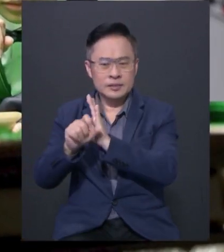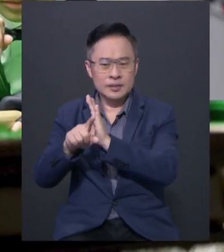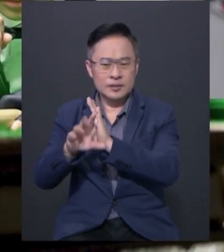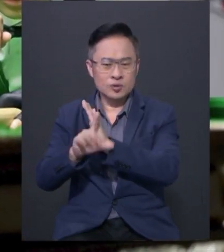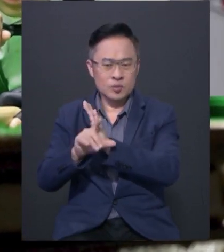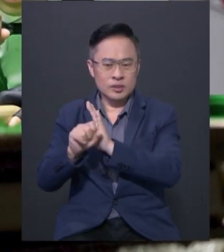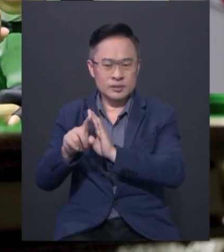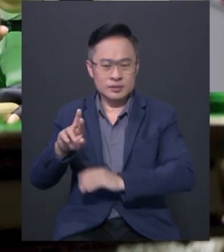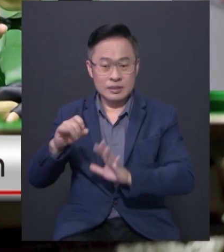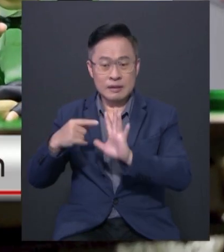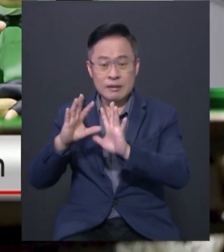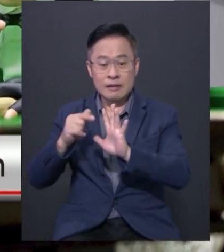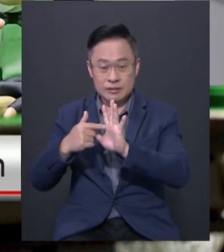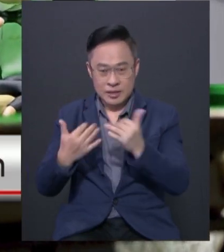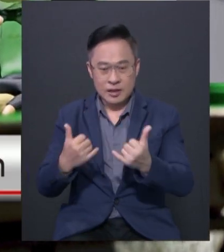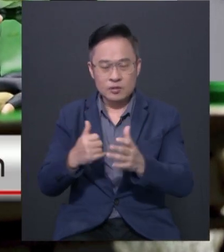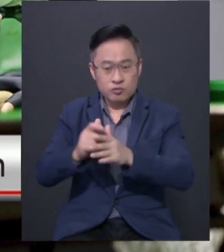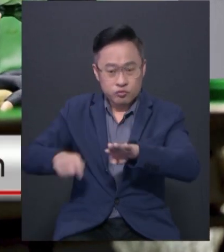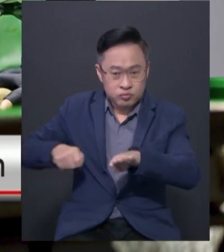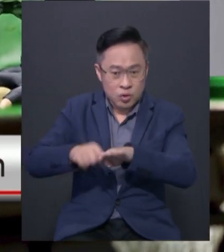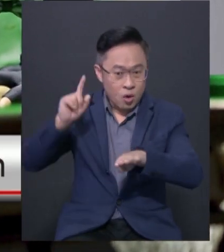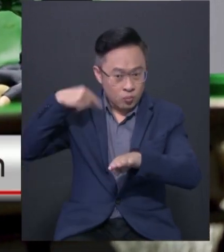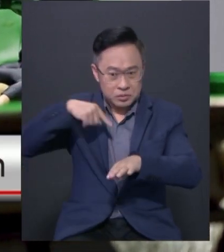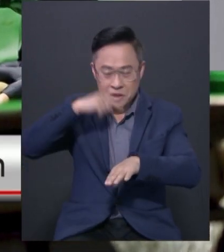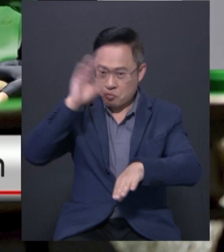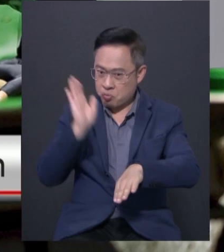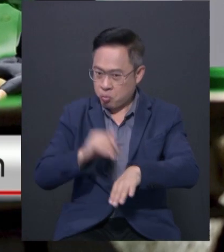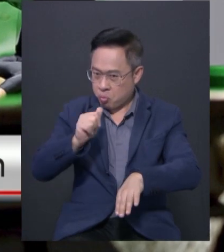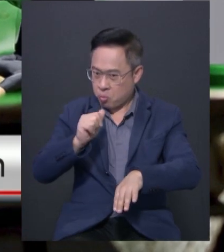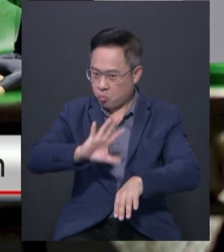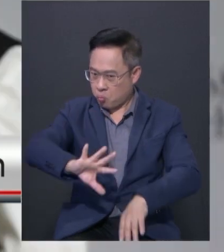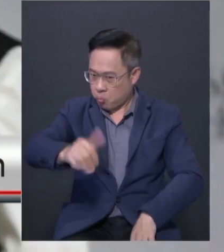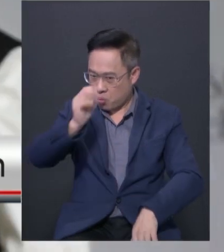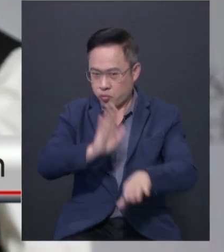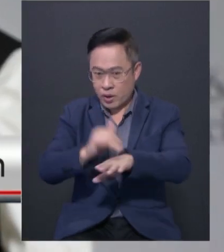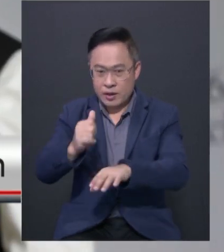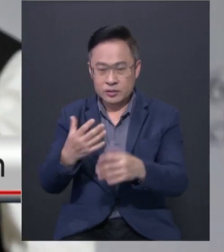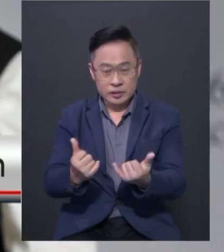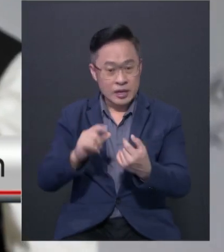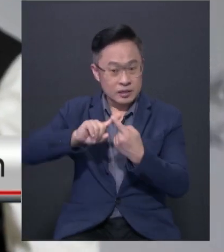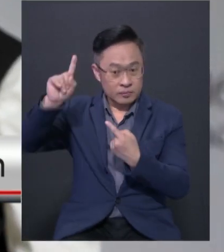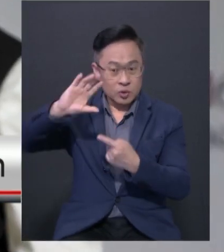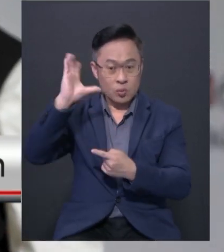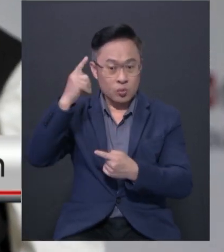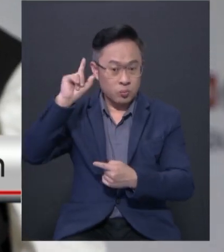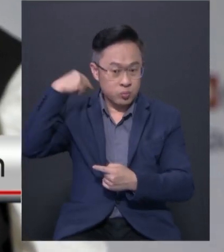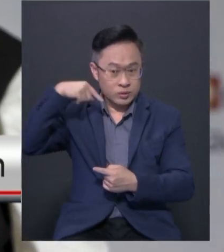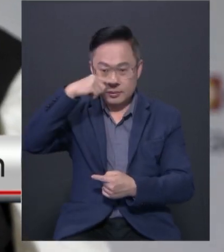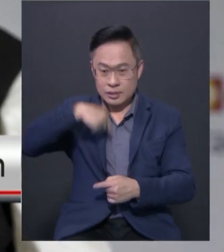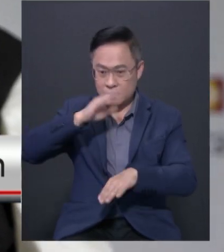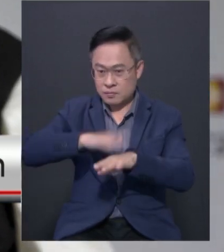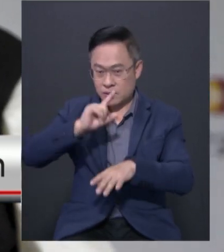ทั้งนั้นเลย ช่วงนี้นี่การวงการสนุกเกอร์หญิงไทยน ะ งานดีมากๆนะครับการแข่งสนุกเกอร์เอเชียแปซิฟิกวูแมนแชมเปี้ยนชิ